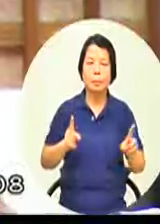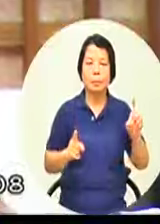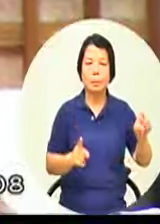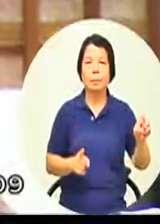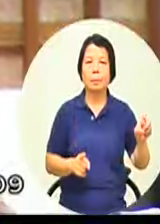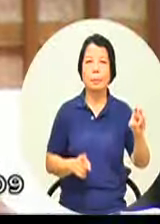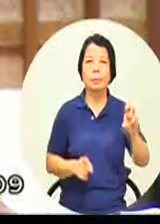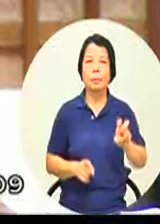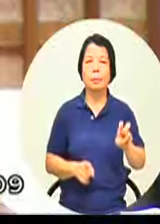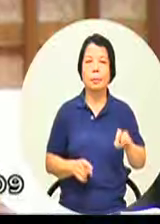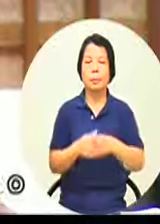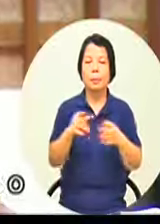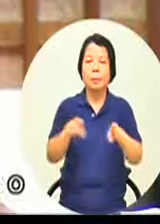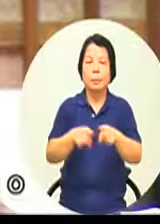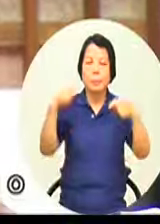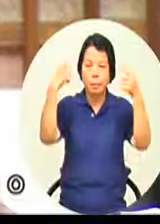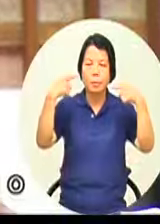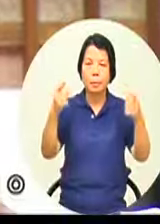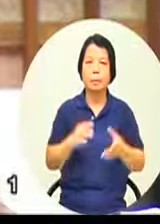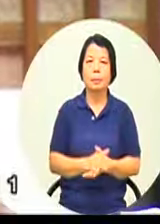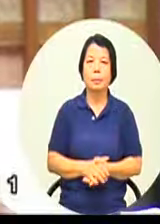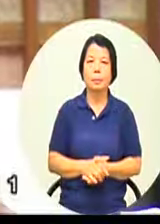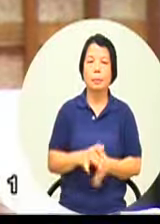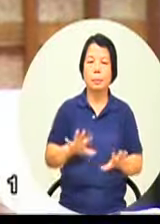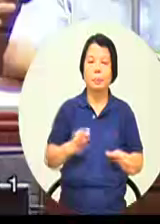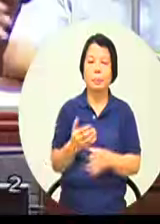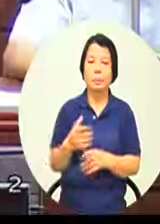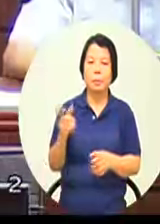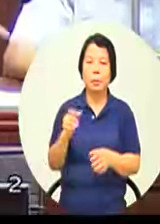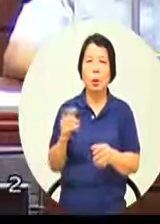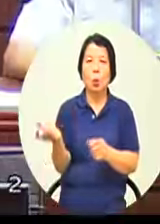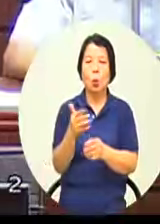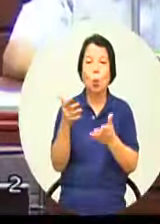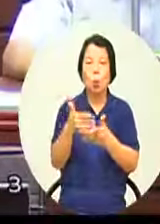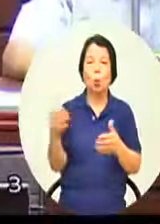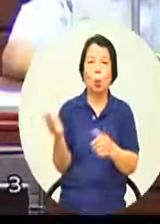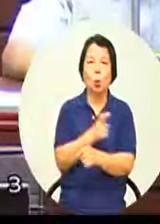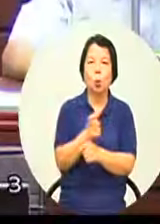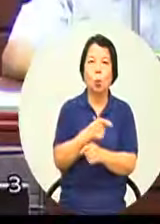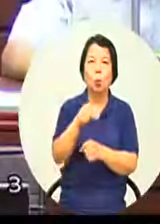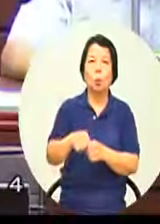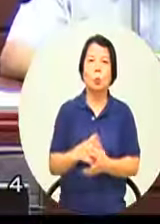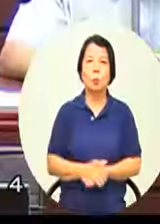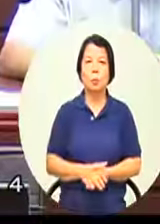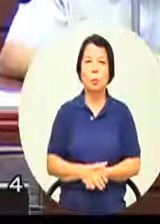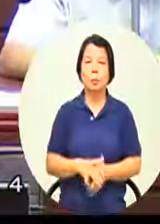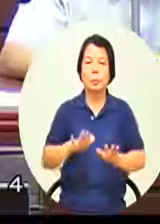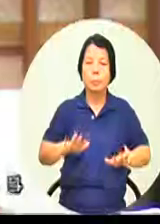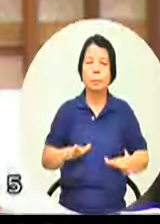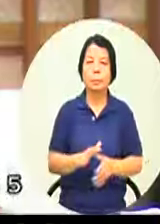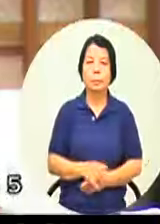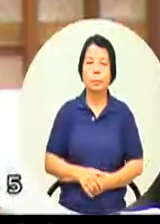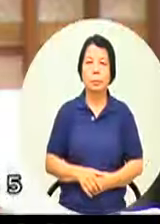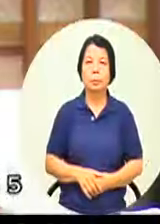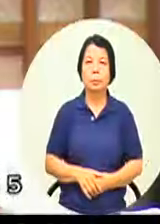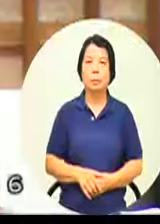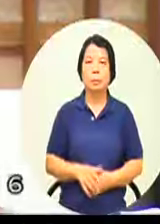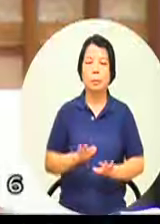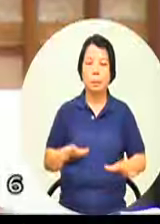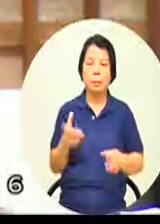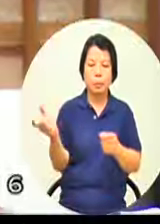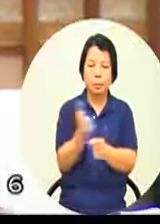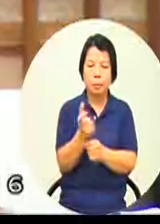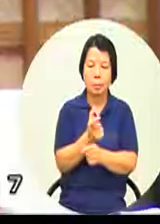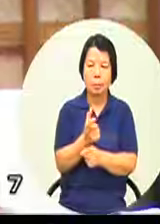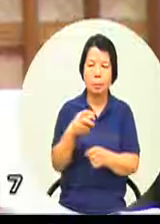啊、平常哦。那刚刚在问的时候，他买的， 我是平常。我们现在来讲的话，三台过了，现在将近